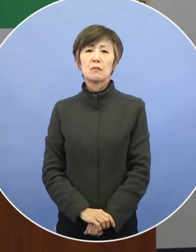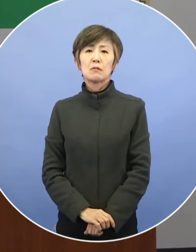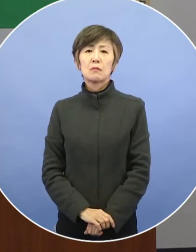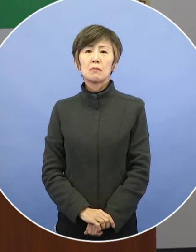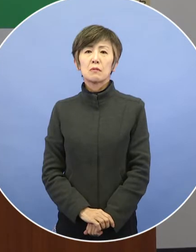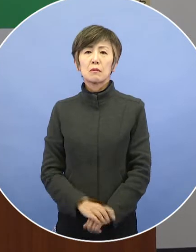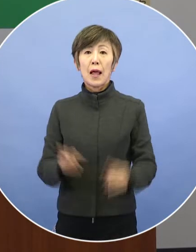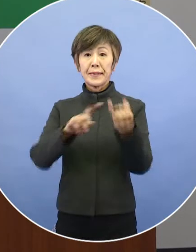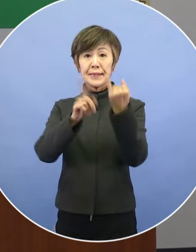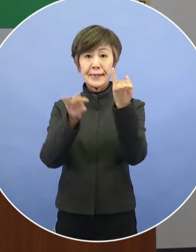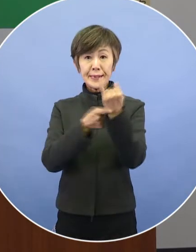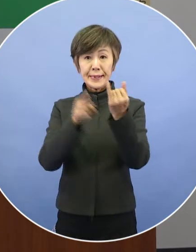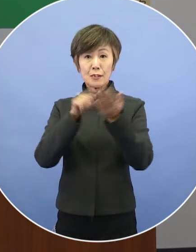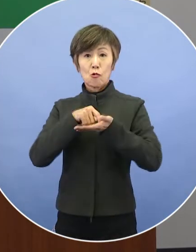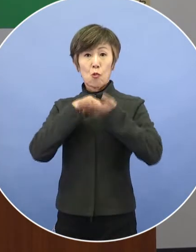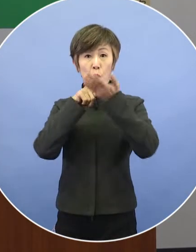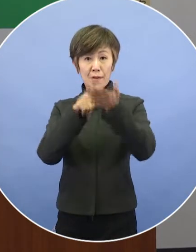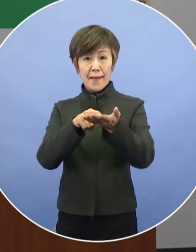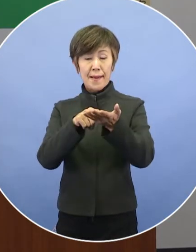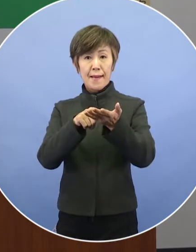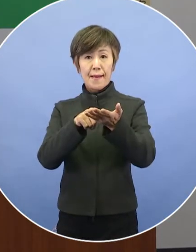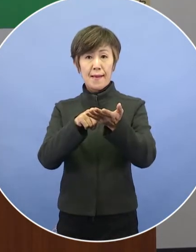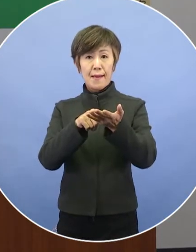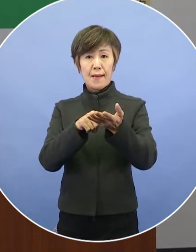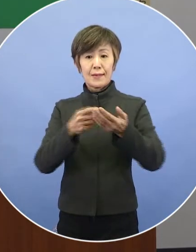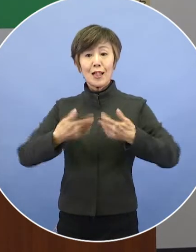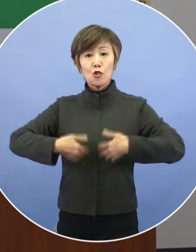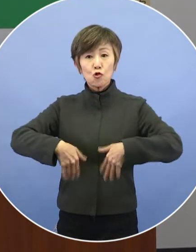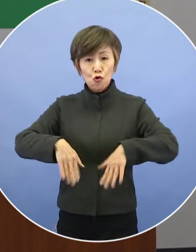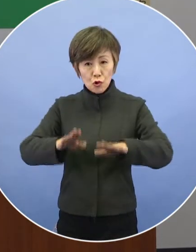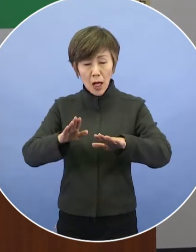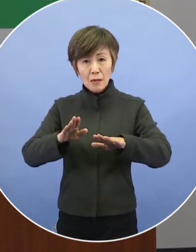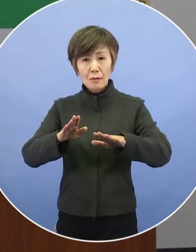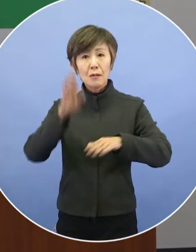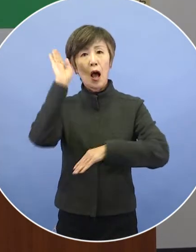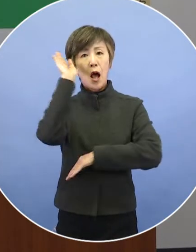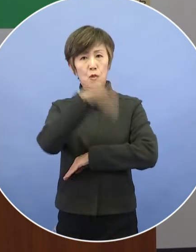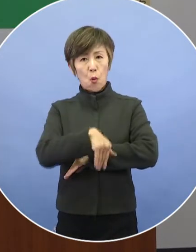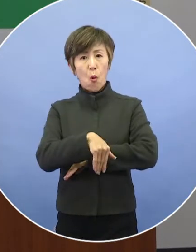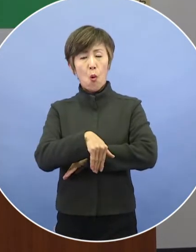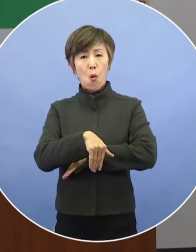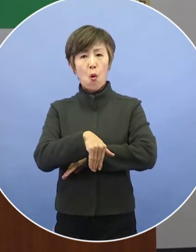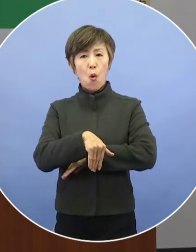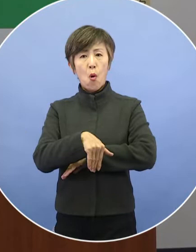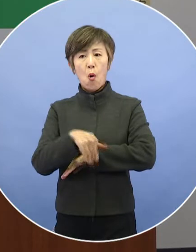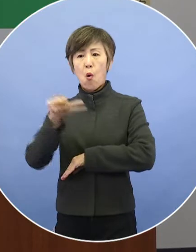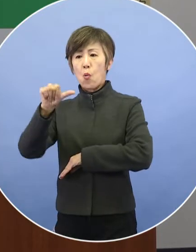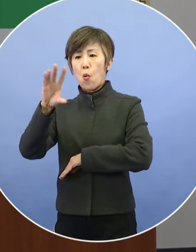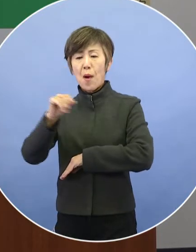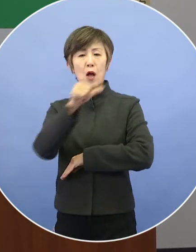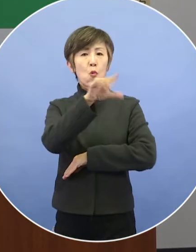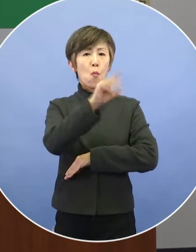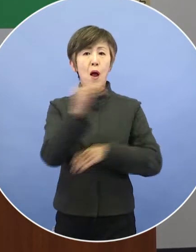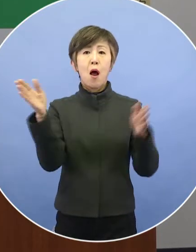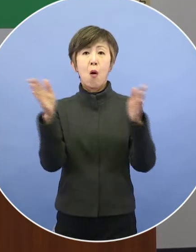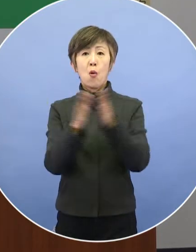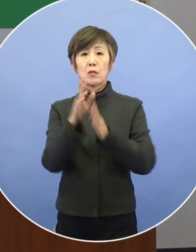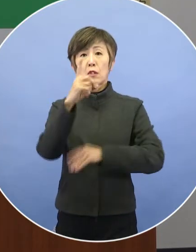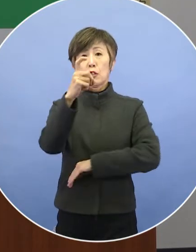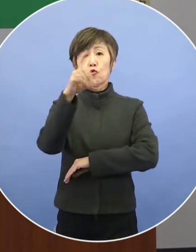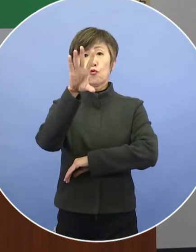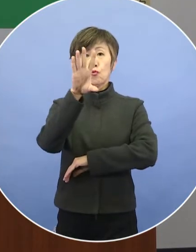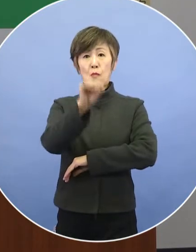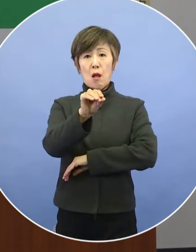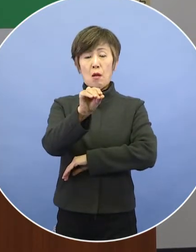て妊娠届を出したときとそれから出産後ですね各5万円ずつ合計